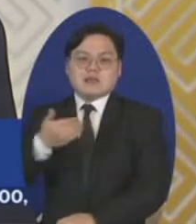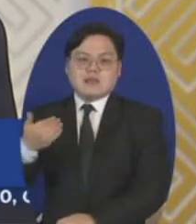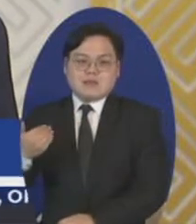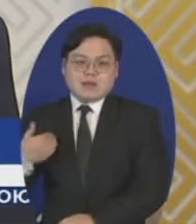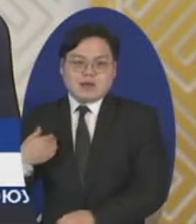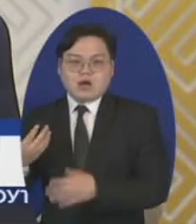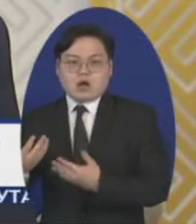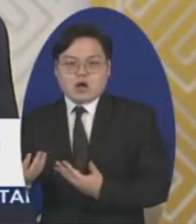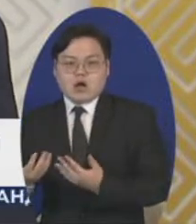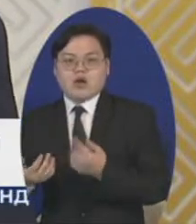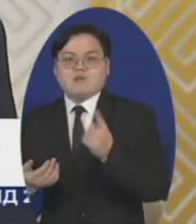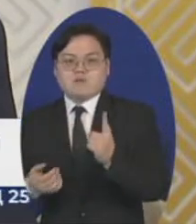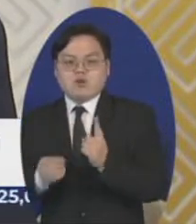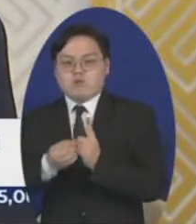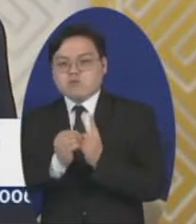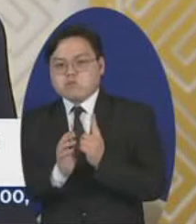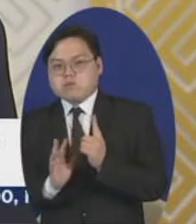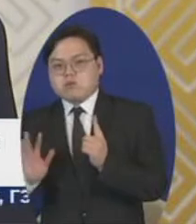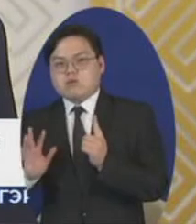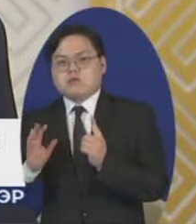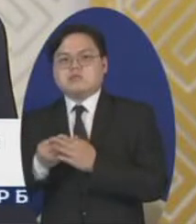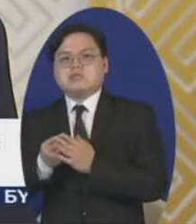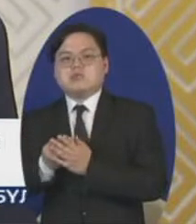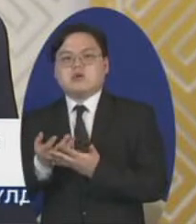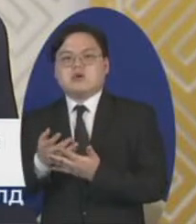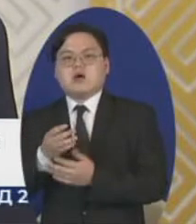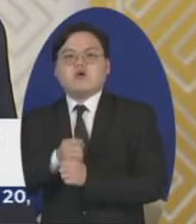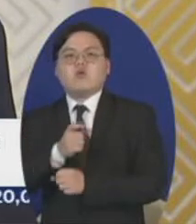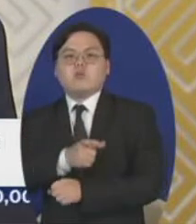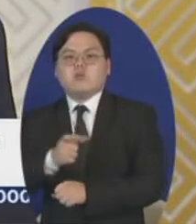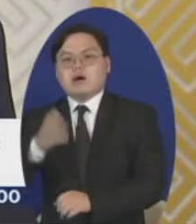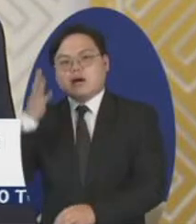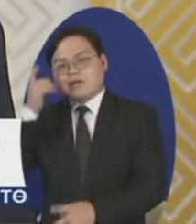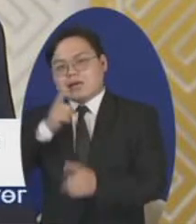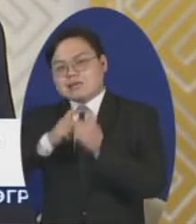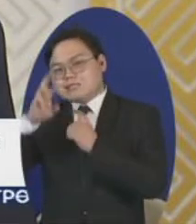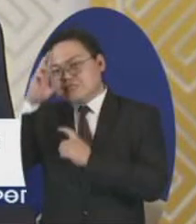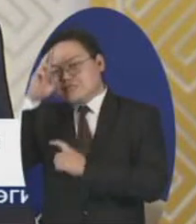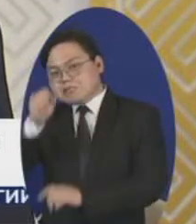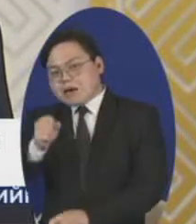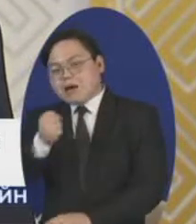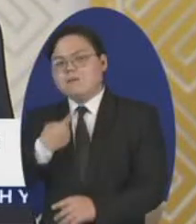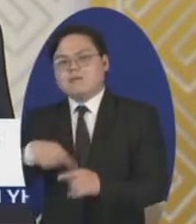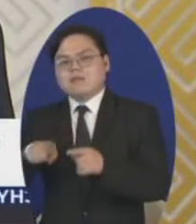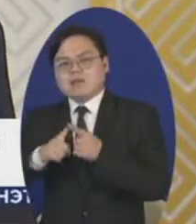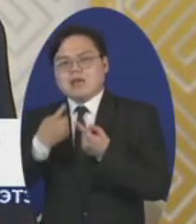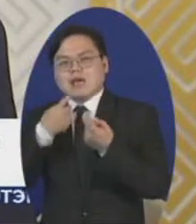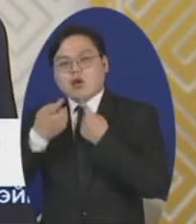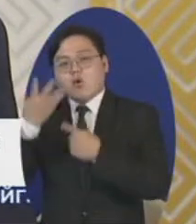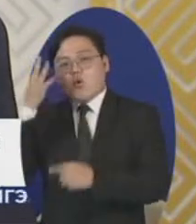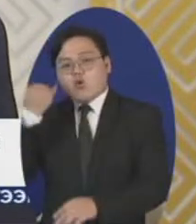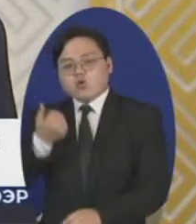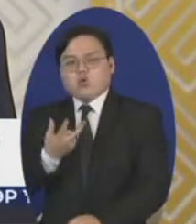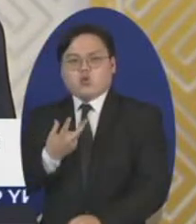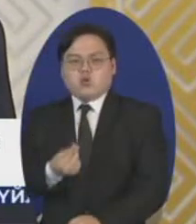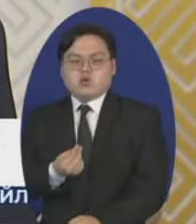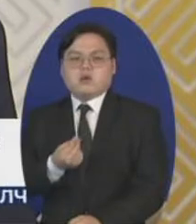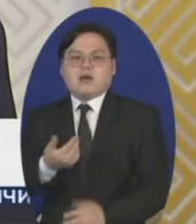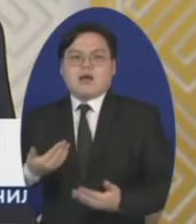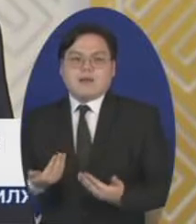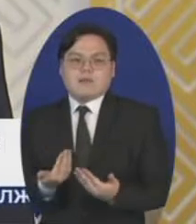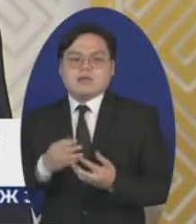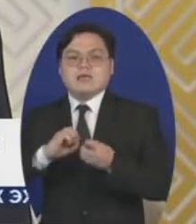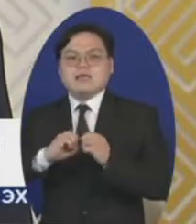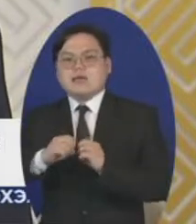Фюри болон түүнтэй дагалдаж яваа одоо сенаторууд бол энэ дээр гадаад харилцааныхаа яамтаа тодорхой түвшинд ярьж ойрын үед бодит үр дүн